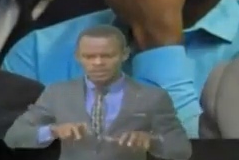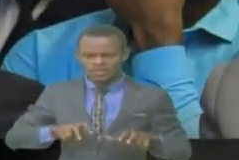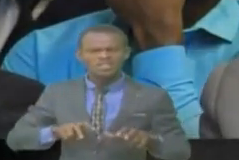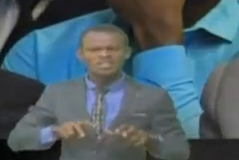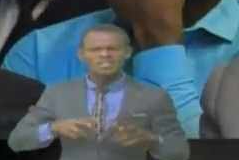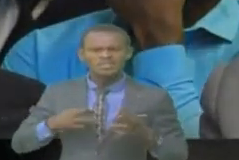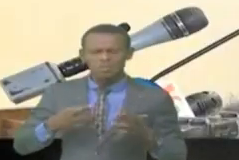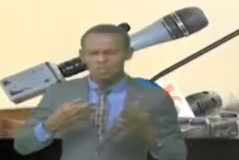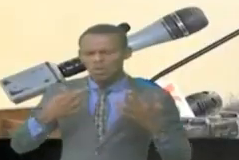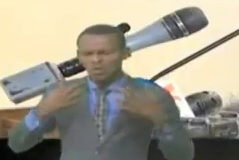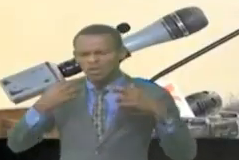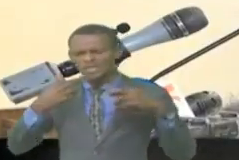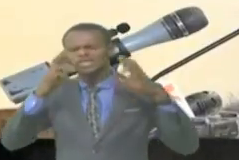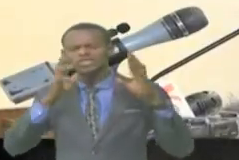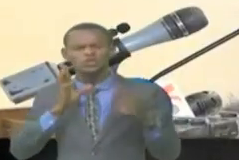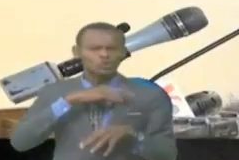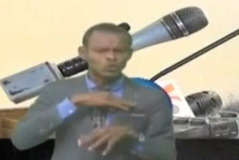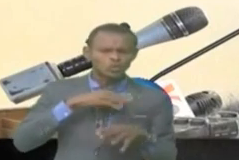particularité